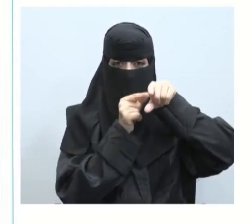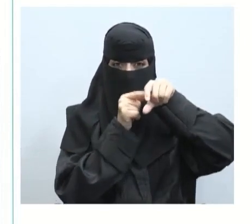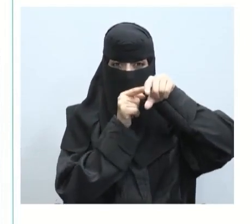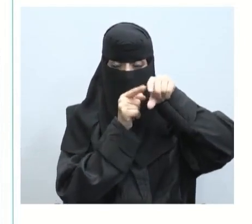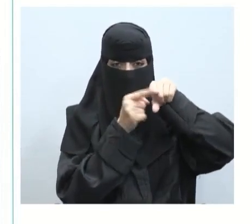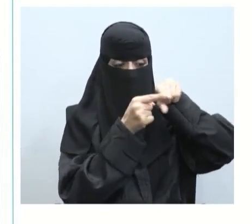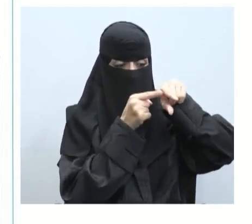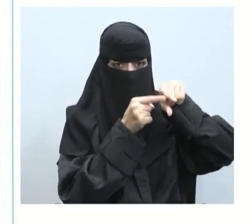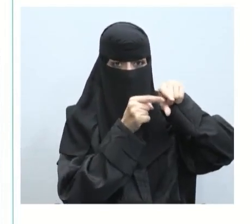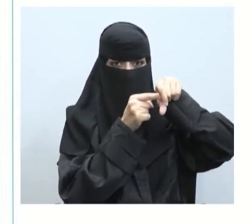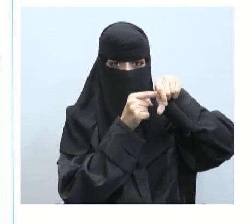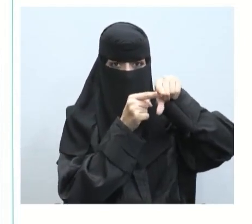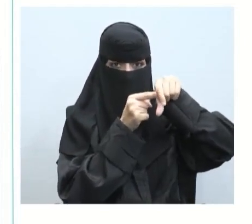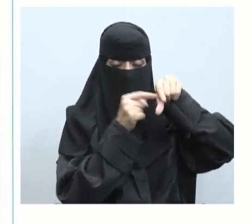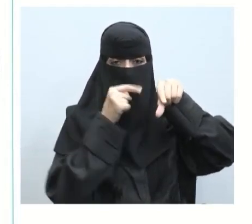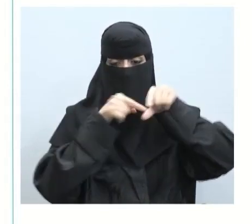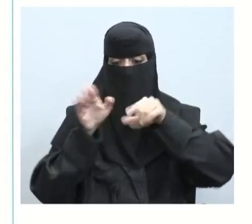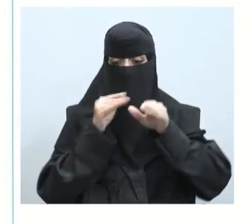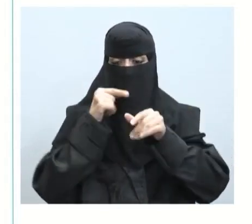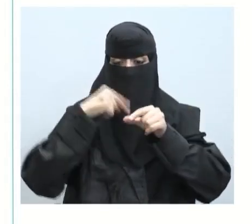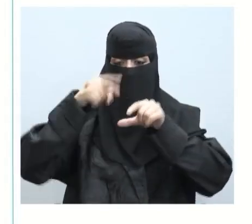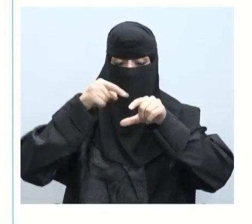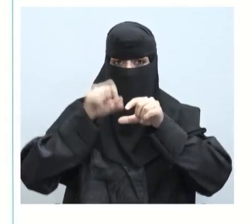ولوحة توصيل الدائرة الصغيرة.